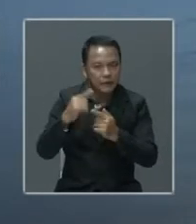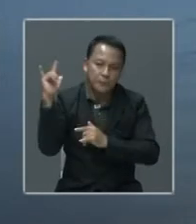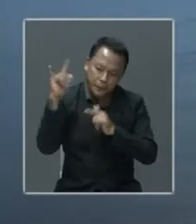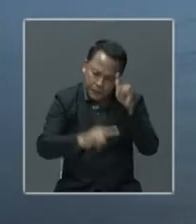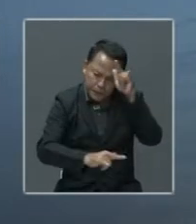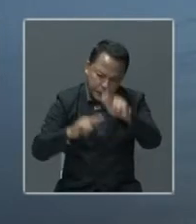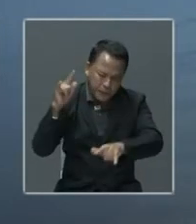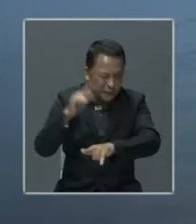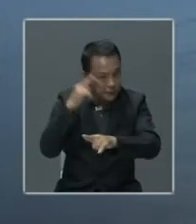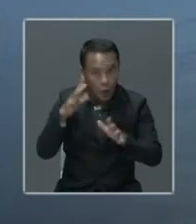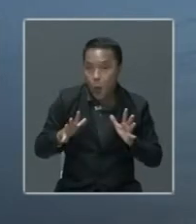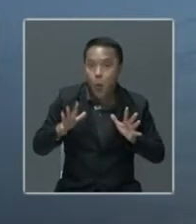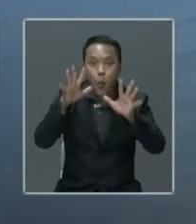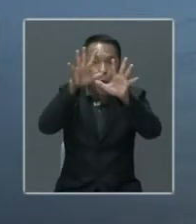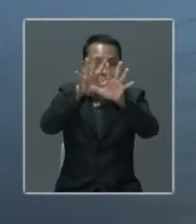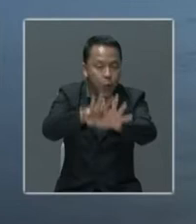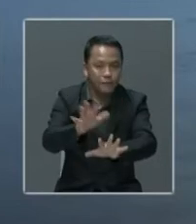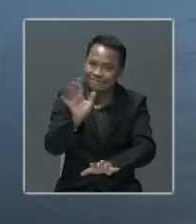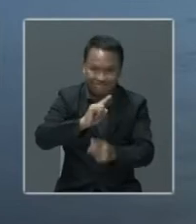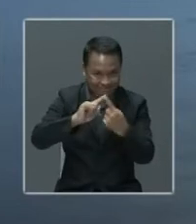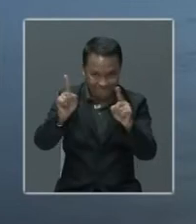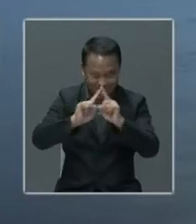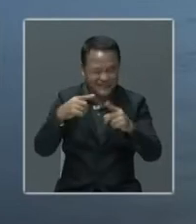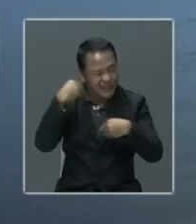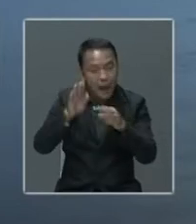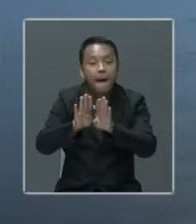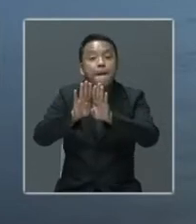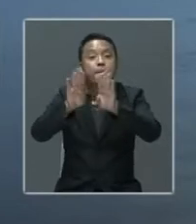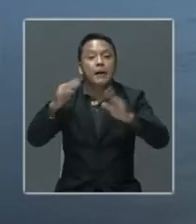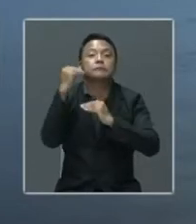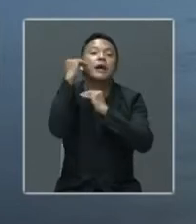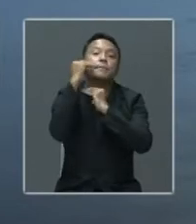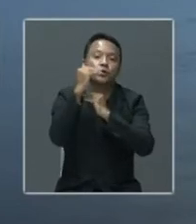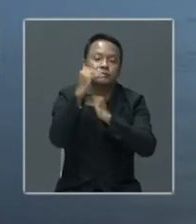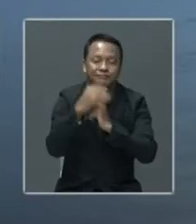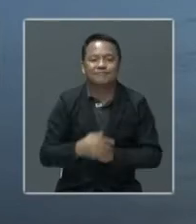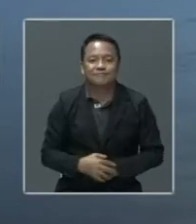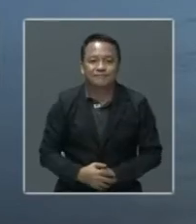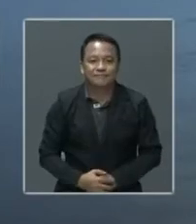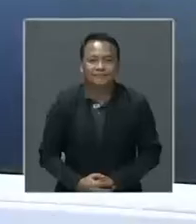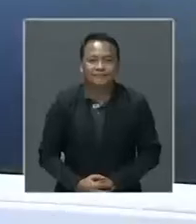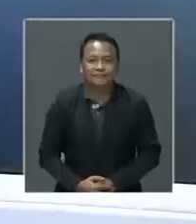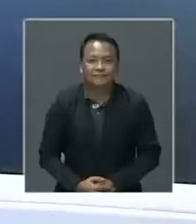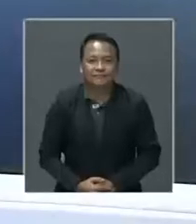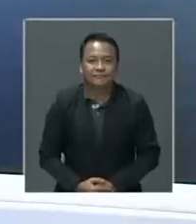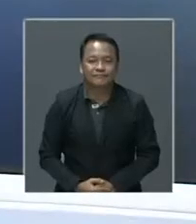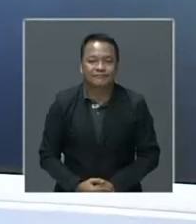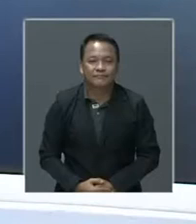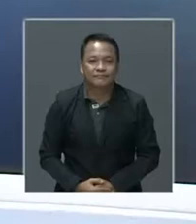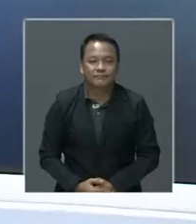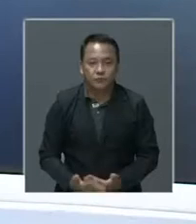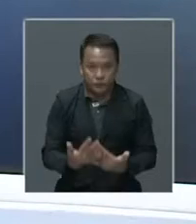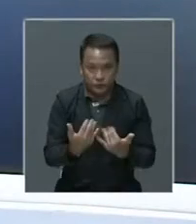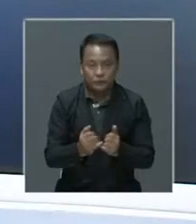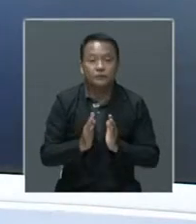างเนี่ยก็จะไม่ได้มากันเต็มขีดความสามารถก็จะเป็นการเปิดที่จำกัดอยู่นะคะช่วงนี้นะ